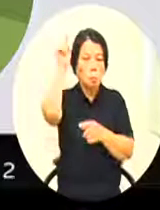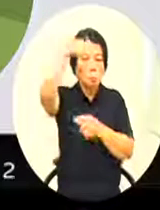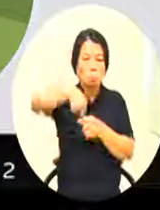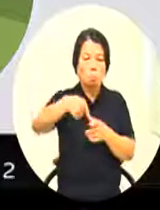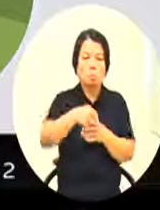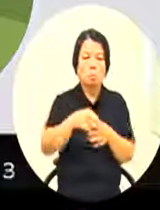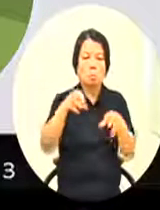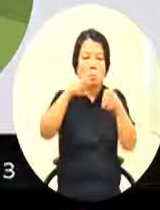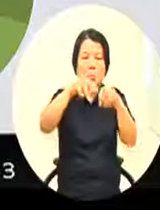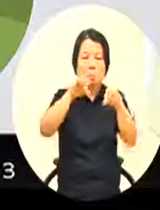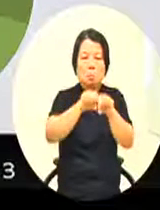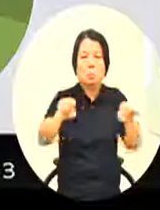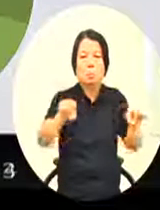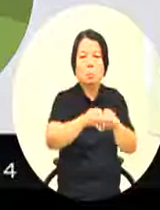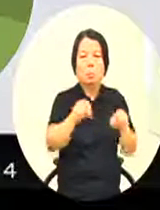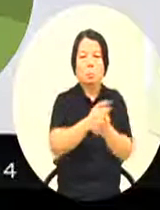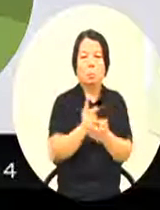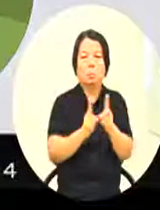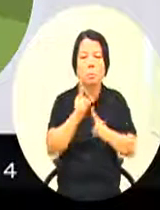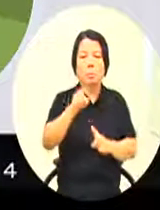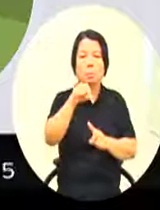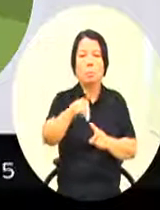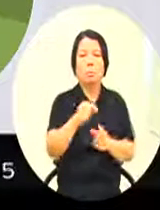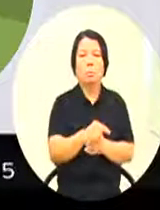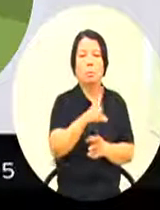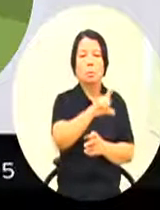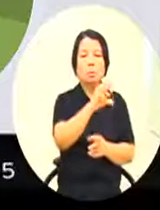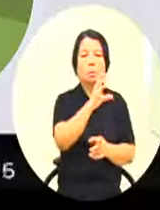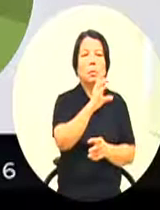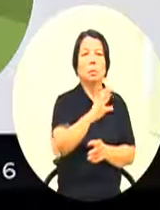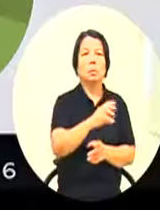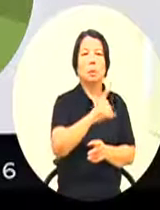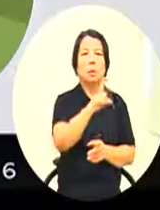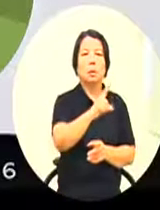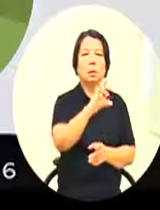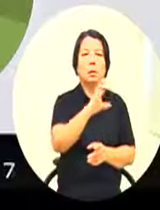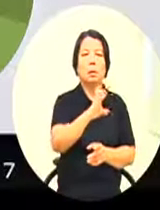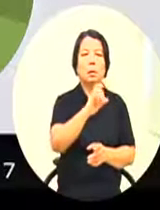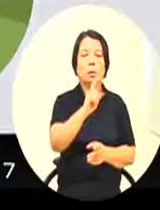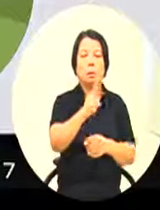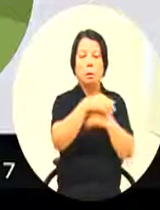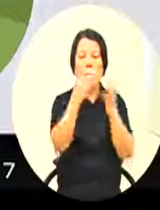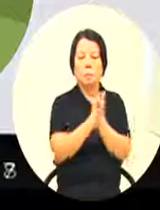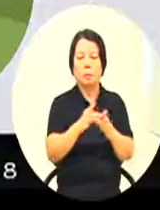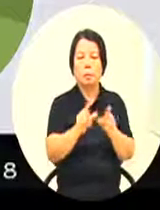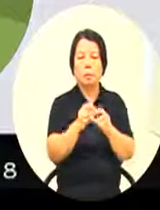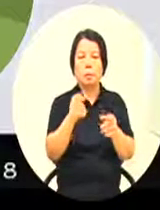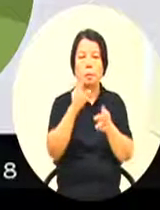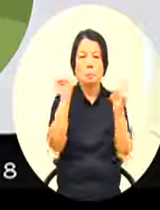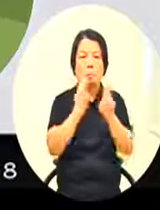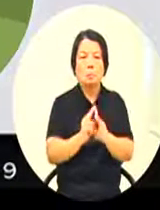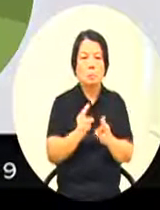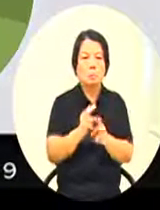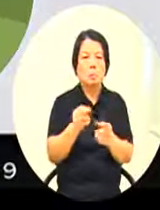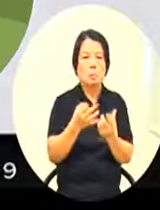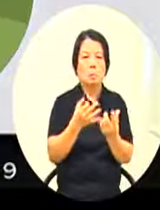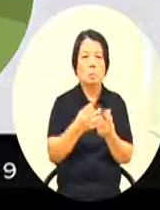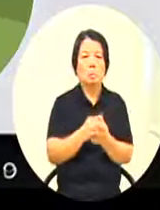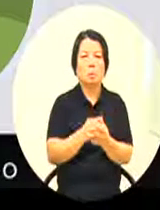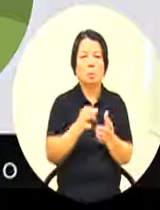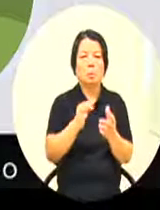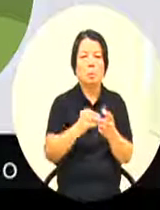传统灯管跟 LED 之间，它的这个不管是节能，不管是电费，不管是它的任何的这